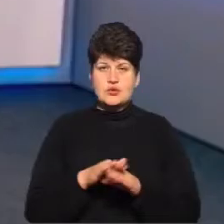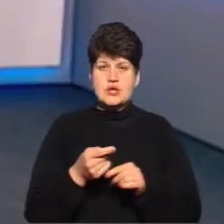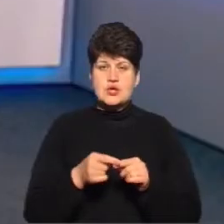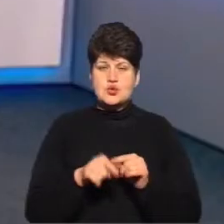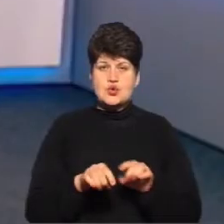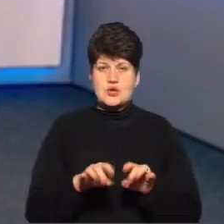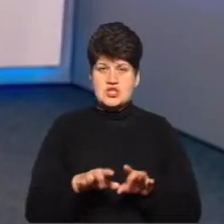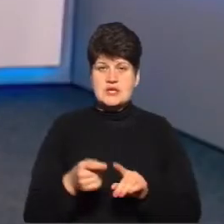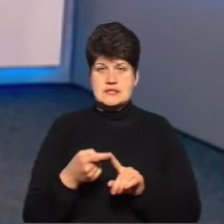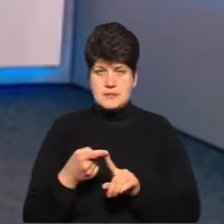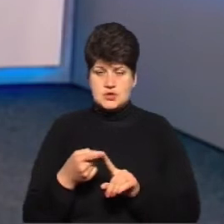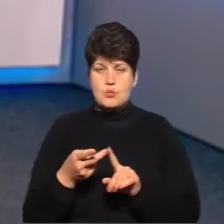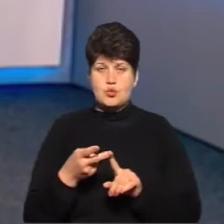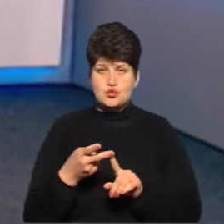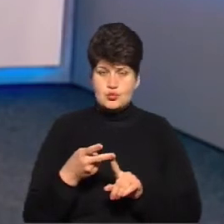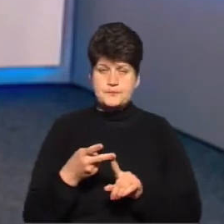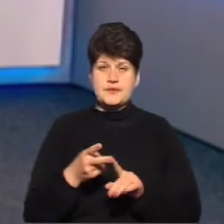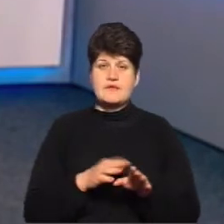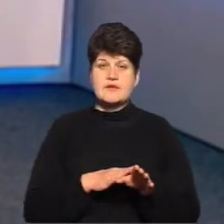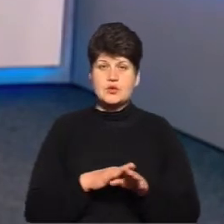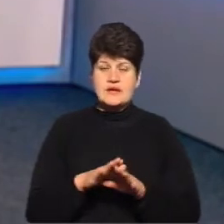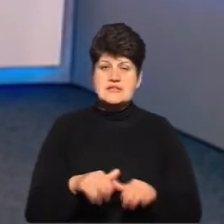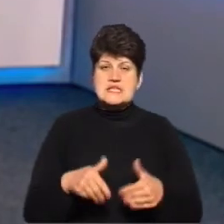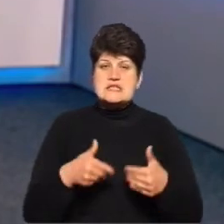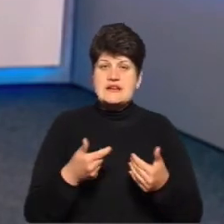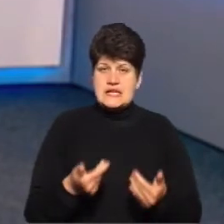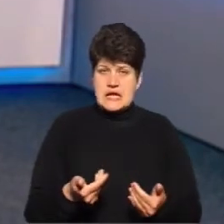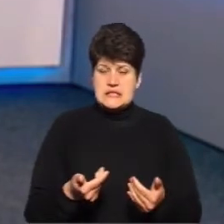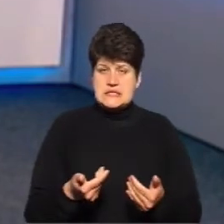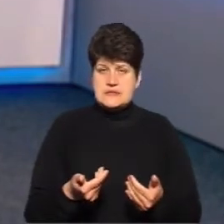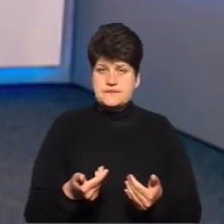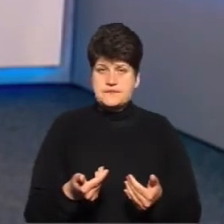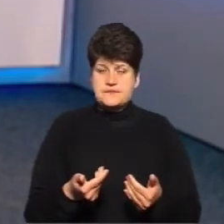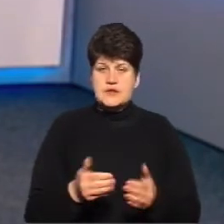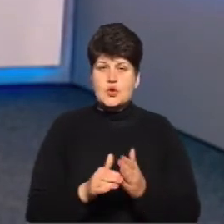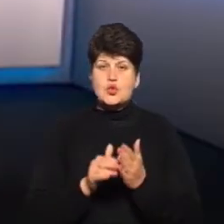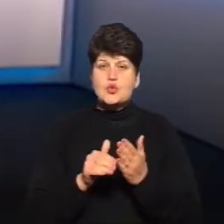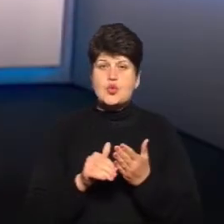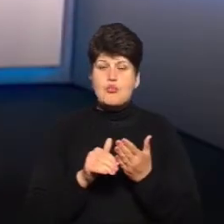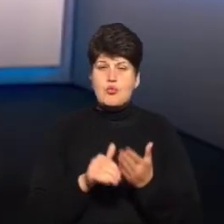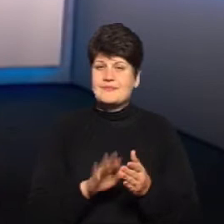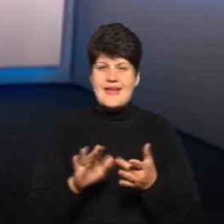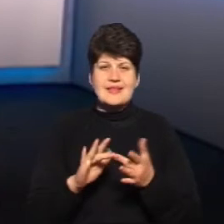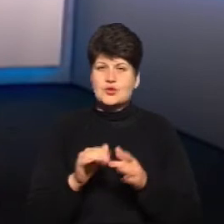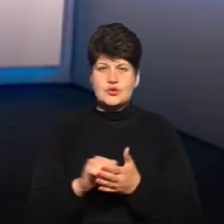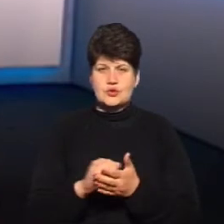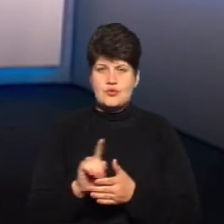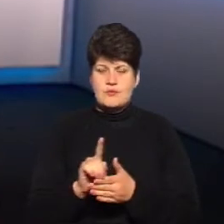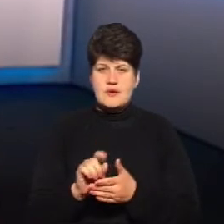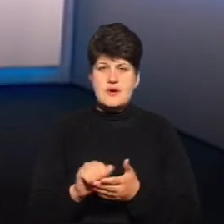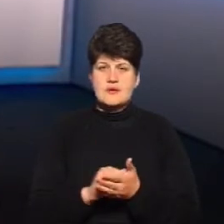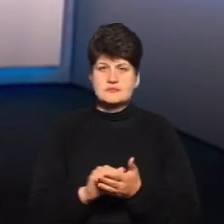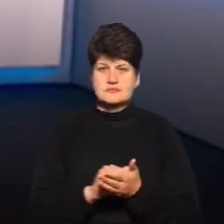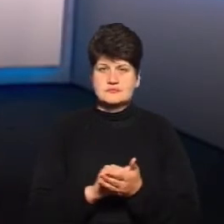перше. По-друге, виконавці зверталися за допомогою не електронних документів, а паперових носіїв, тобто